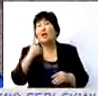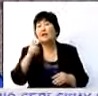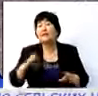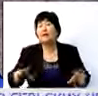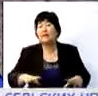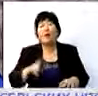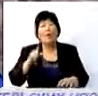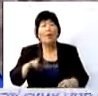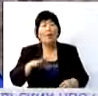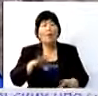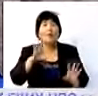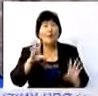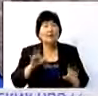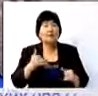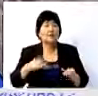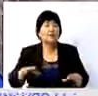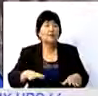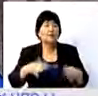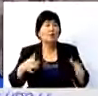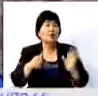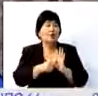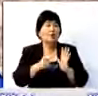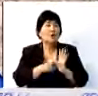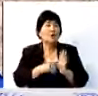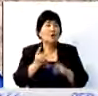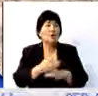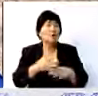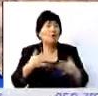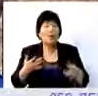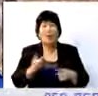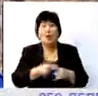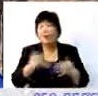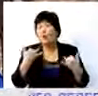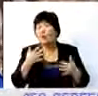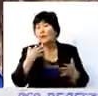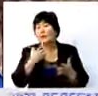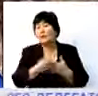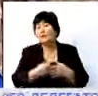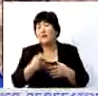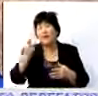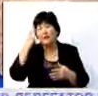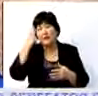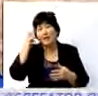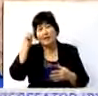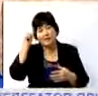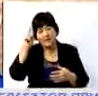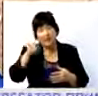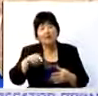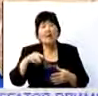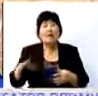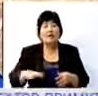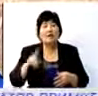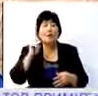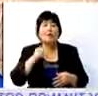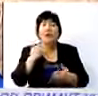лошадей. Он же без потерь перегонял табуны в 6-7 раз больше. Он поражает своими энциклопедическими знаниями о лошадях, умением